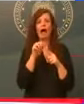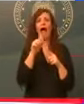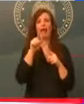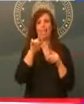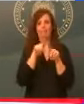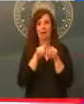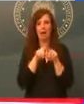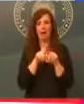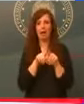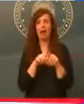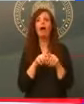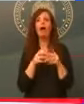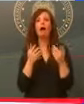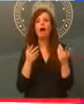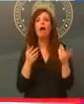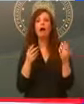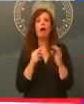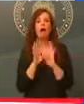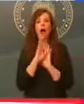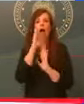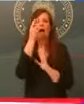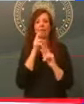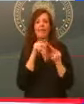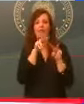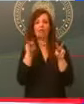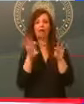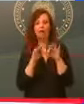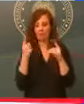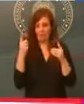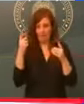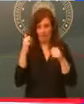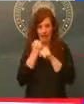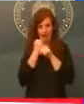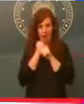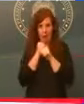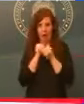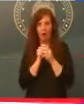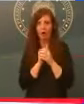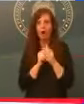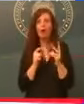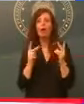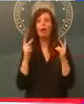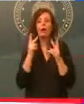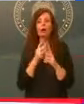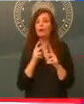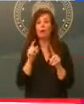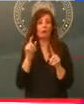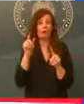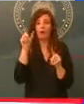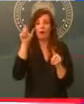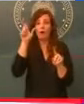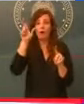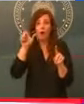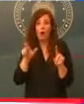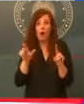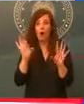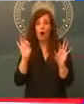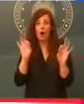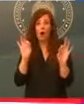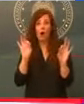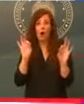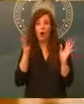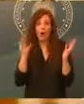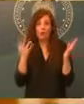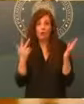vigilato dalla ministra del lavoro la quale non ha richiamato la mia attenzione sull'AMPA